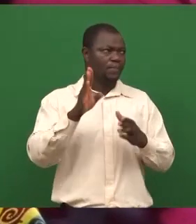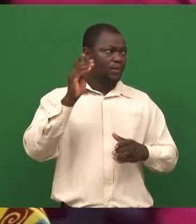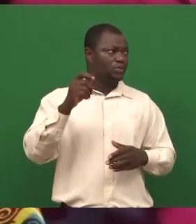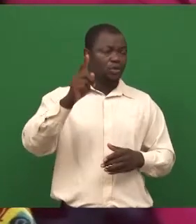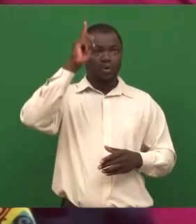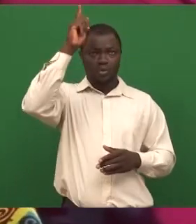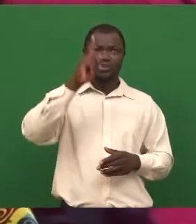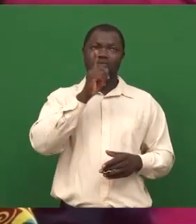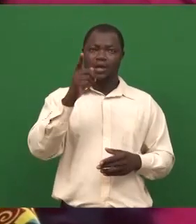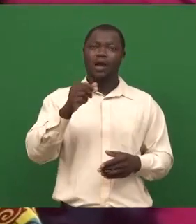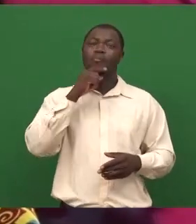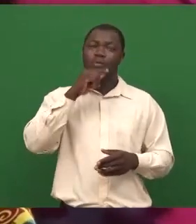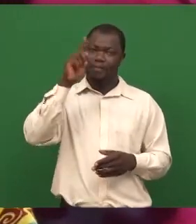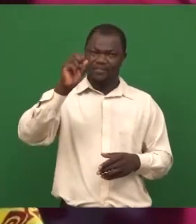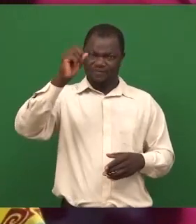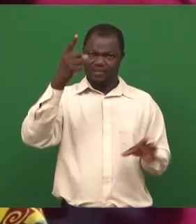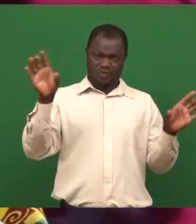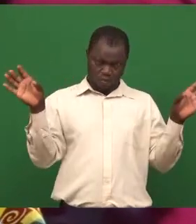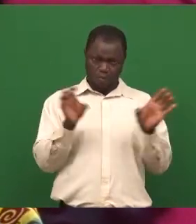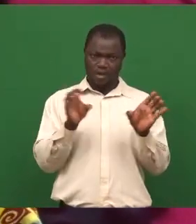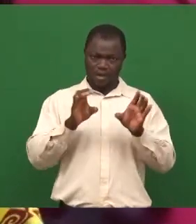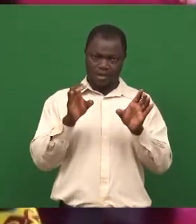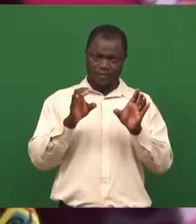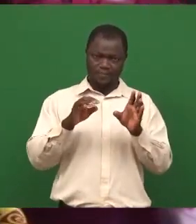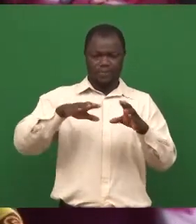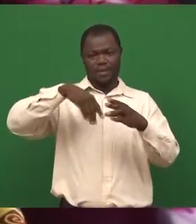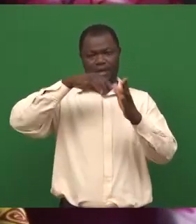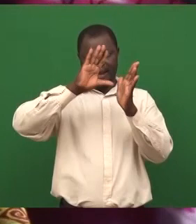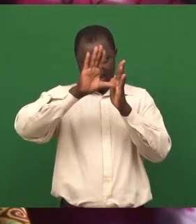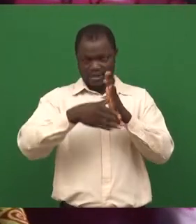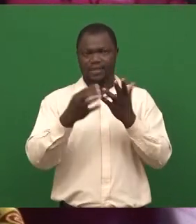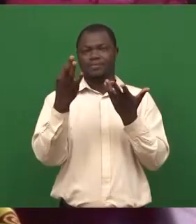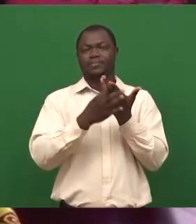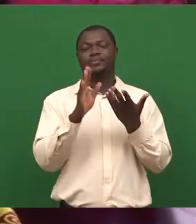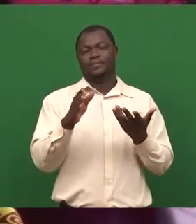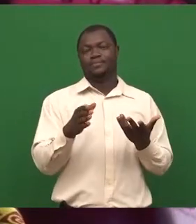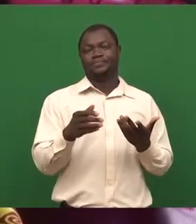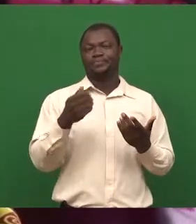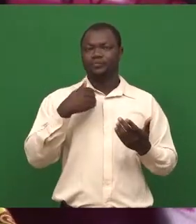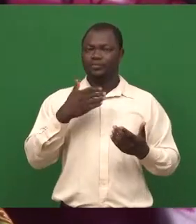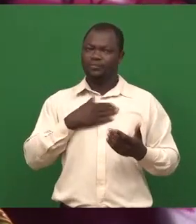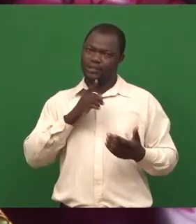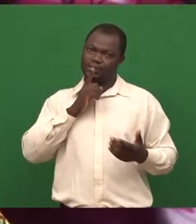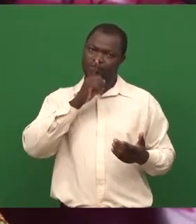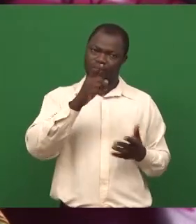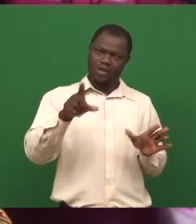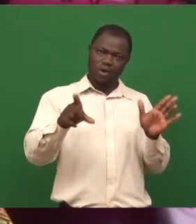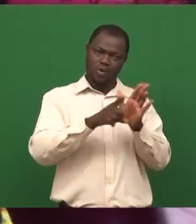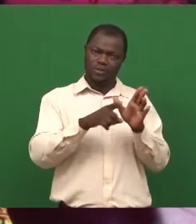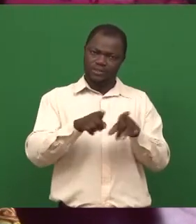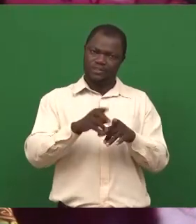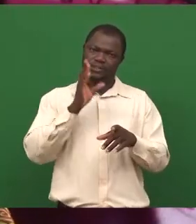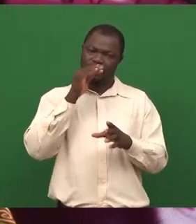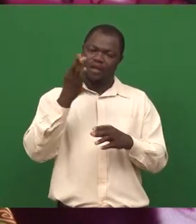Mwari vanoti murume ngaatange ashanda agozowana. Ndoda kutaura mutemo wambotaurwa